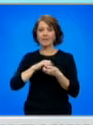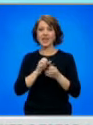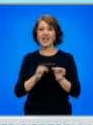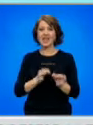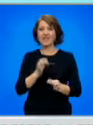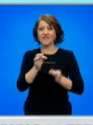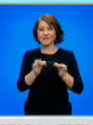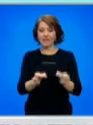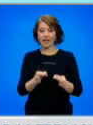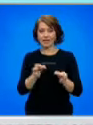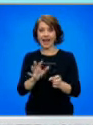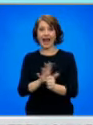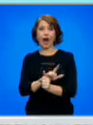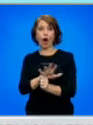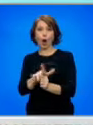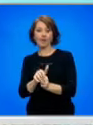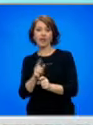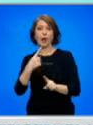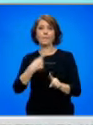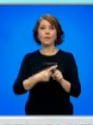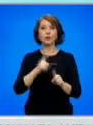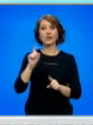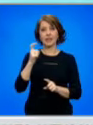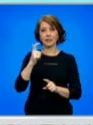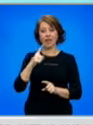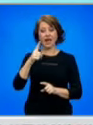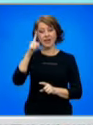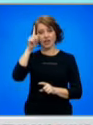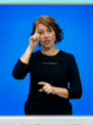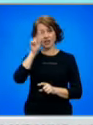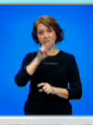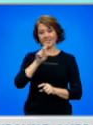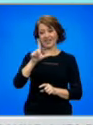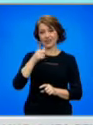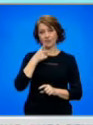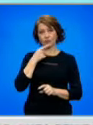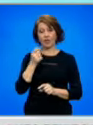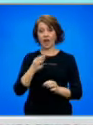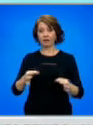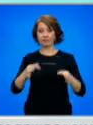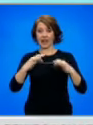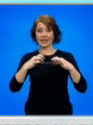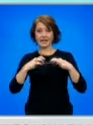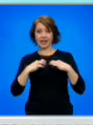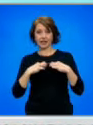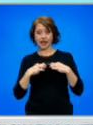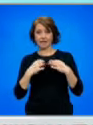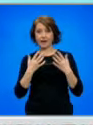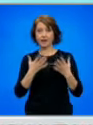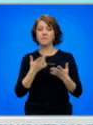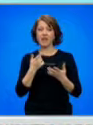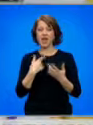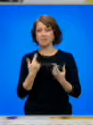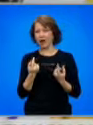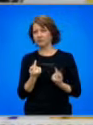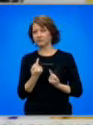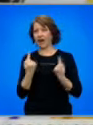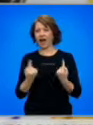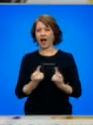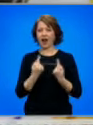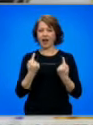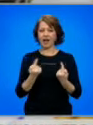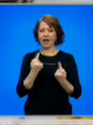грип. Заразена е 27-годишна жена. Здравните власти съобщиха, че пациентката проявява леки симптоми на вирусите и към момента не е